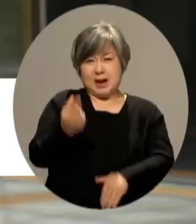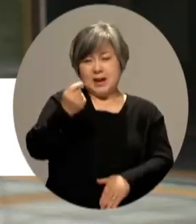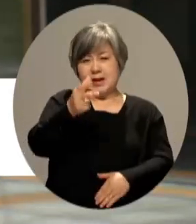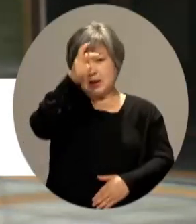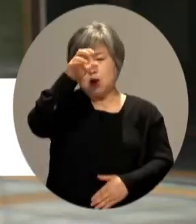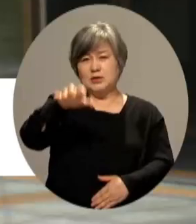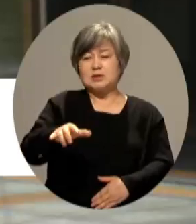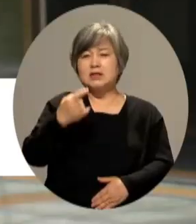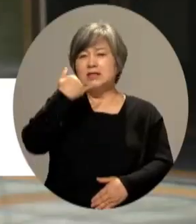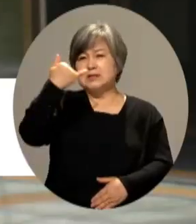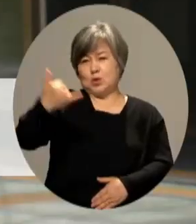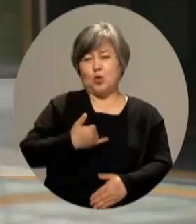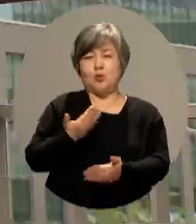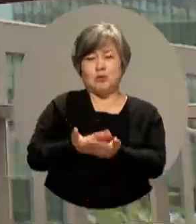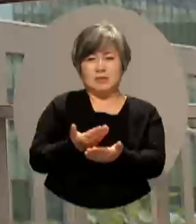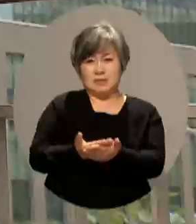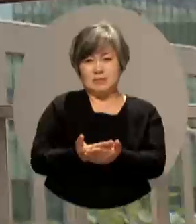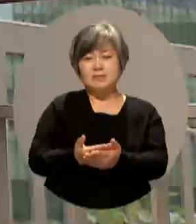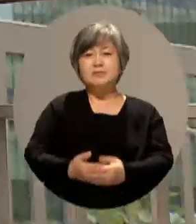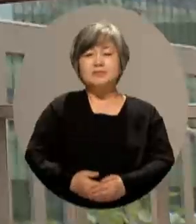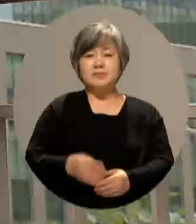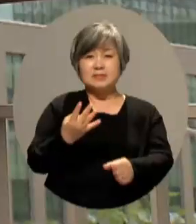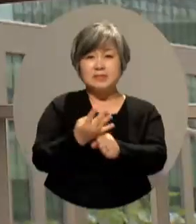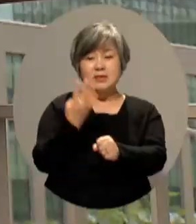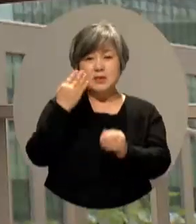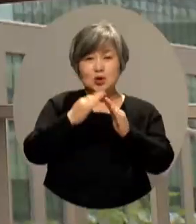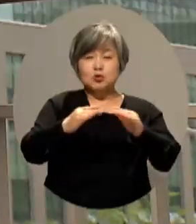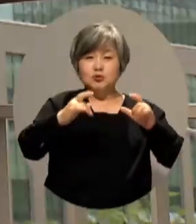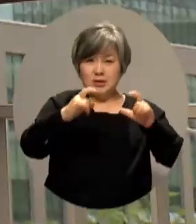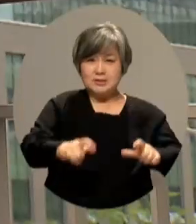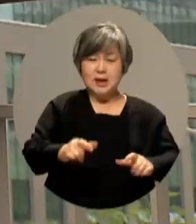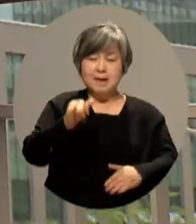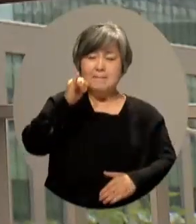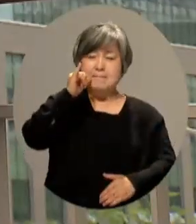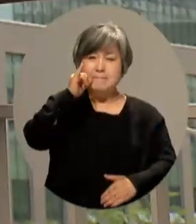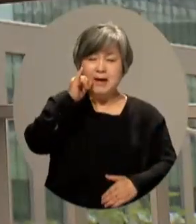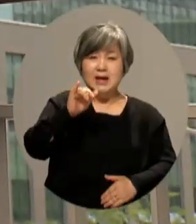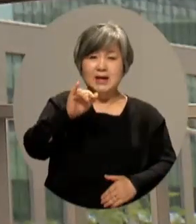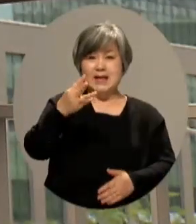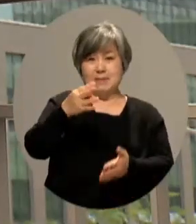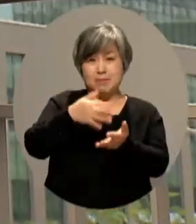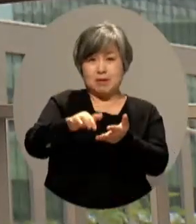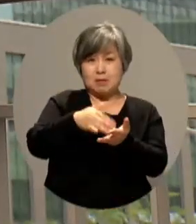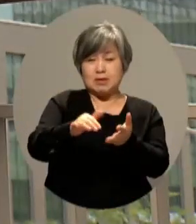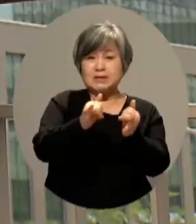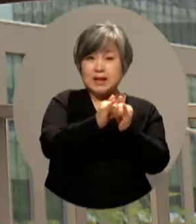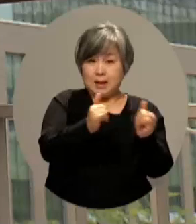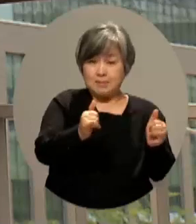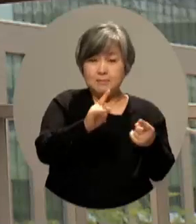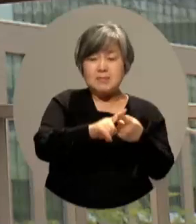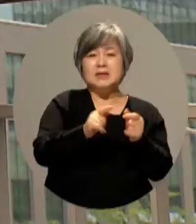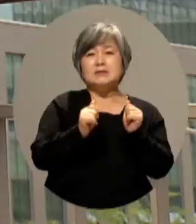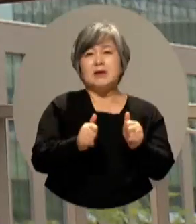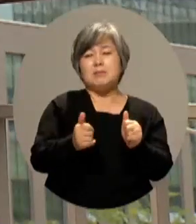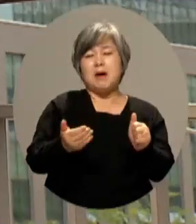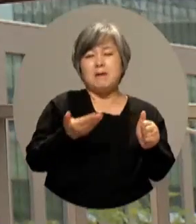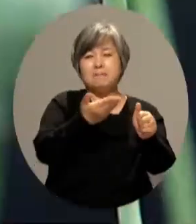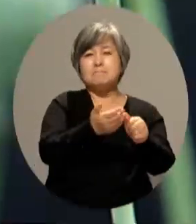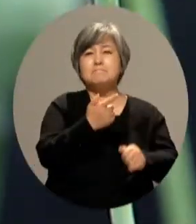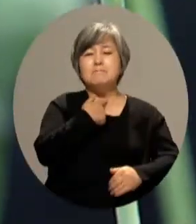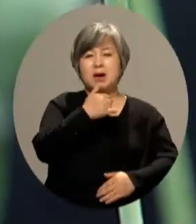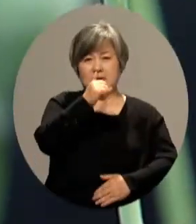해양경찰서에 신고해 주시기 바랍니다. 4년 전 전주에선 마약용 양귀비 300여 줄을 재배한 주민이 재판에 넘겨지기도